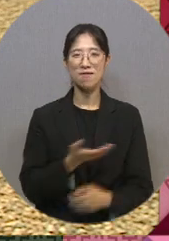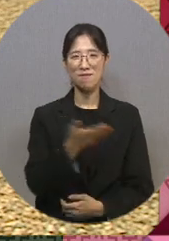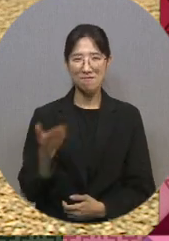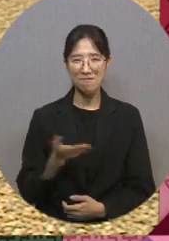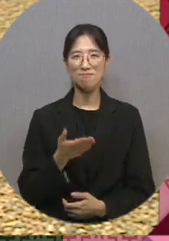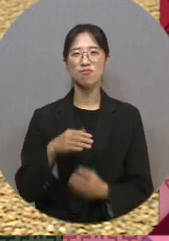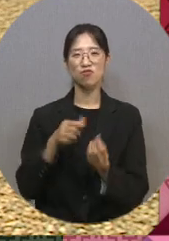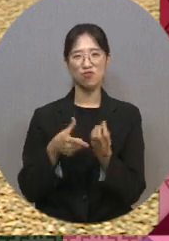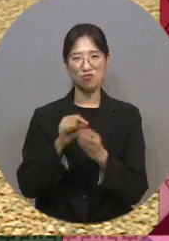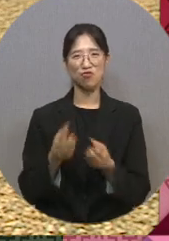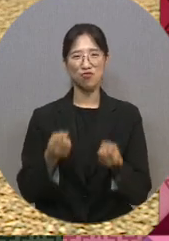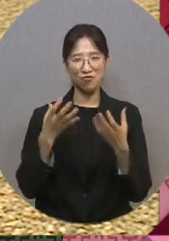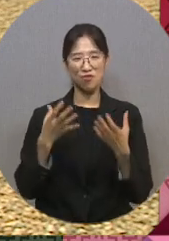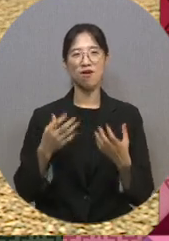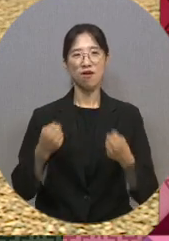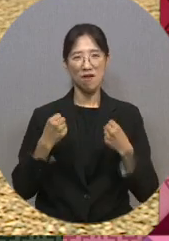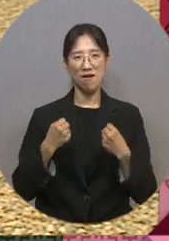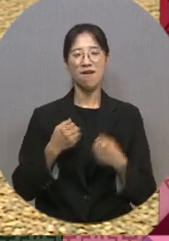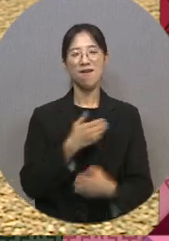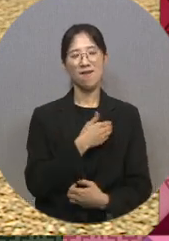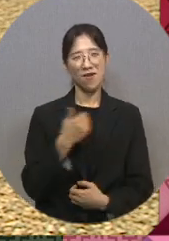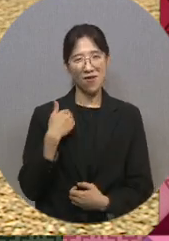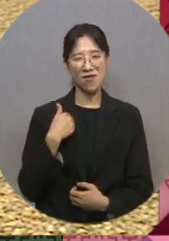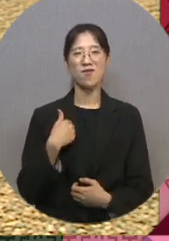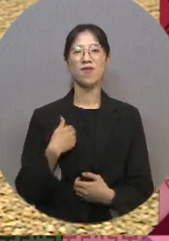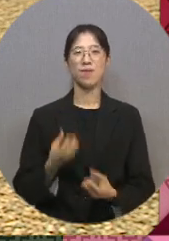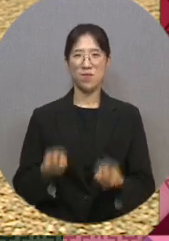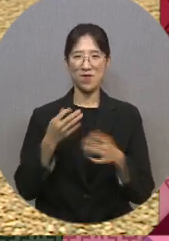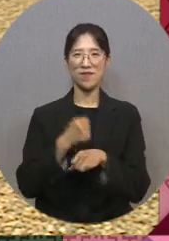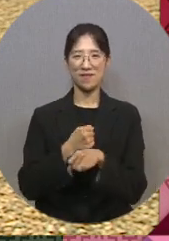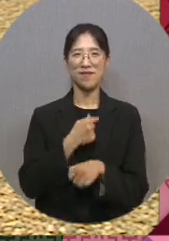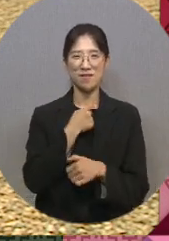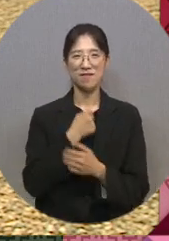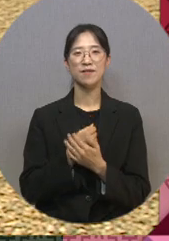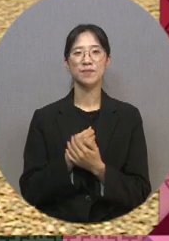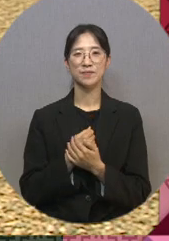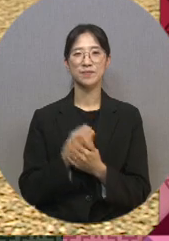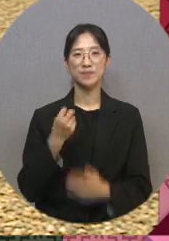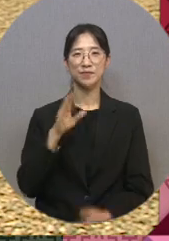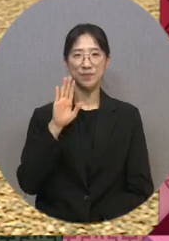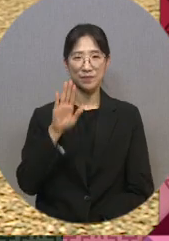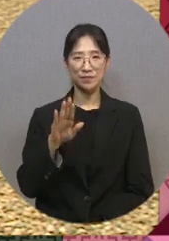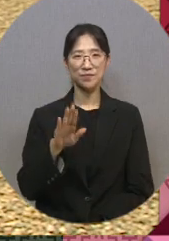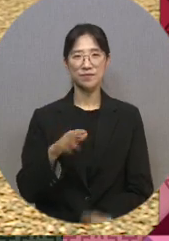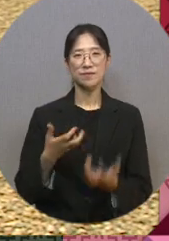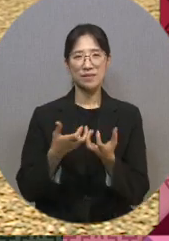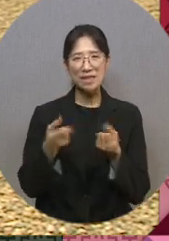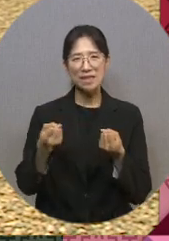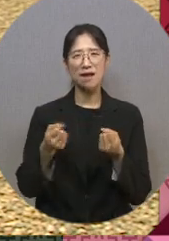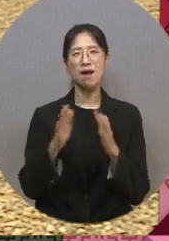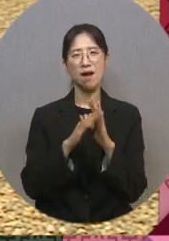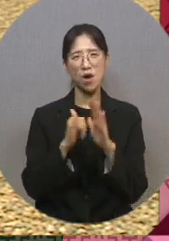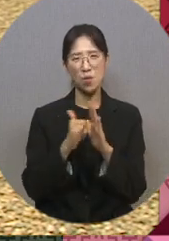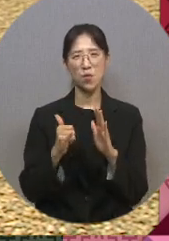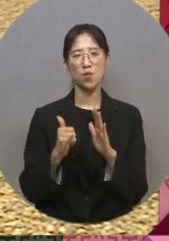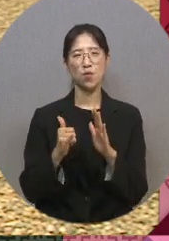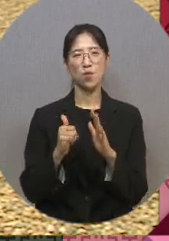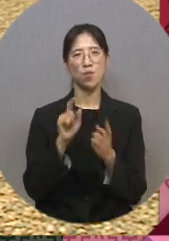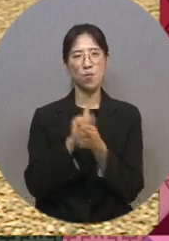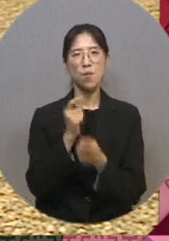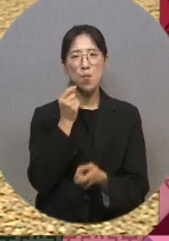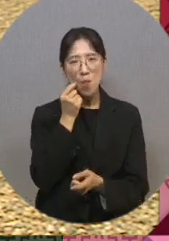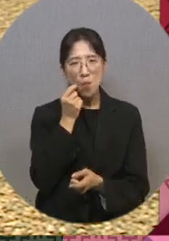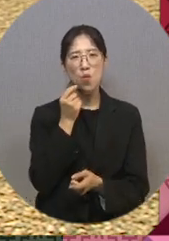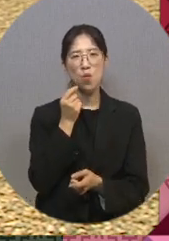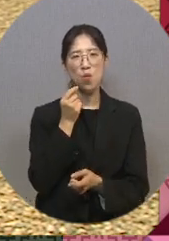건강하시고 넉넉한 명절 보내시길 바랍니다. 앞으로 그리고 이산가족을 아직까지 만나지